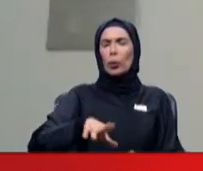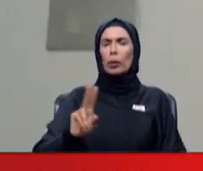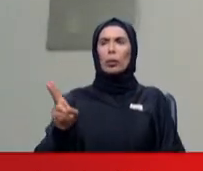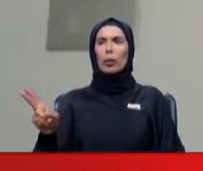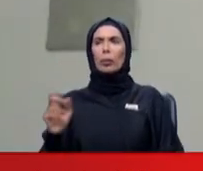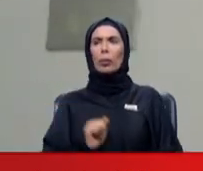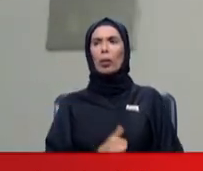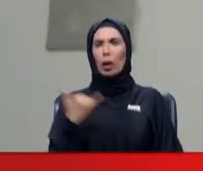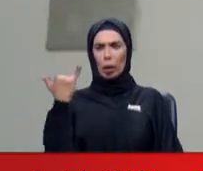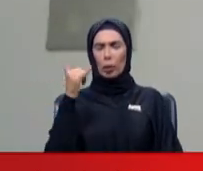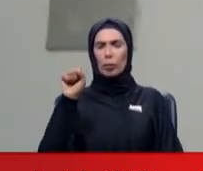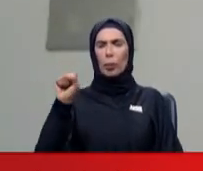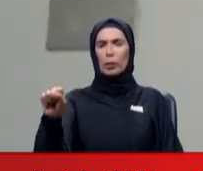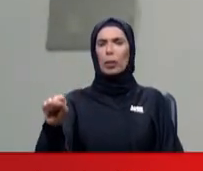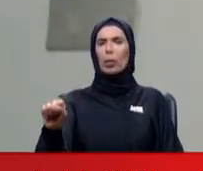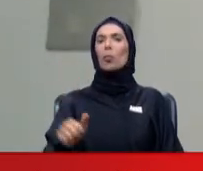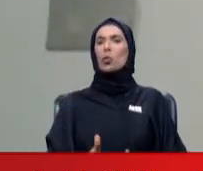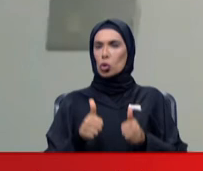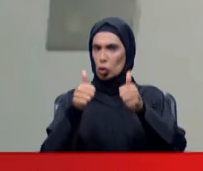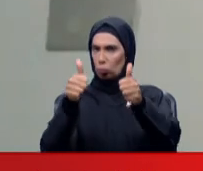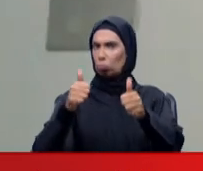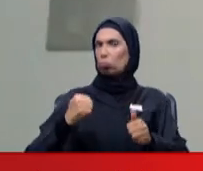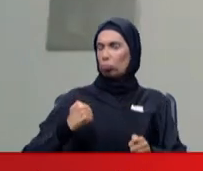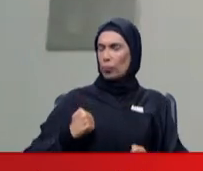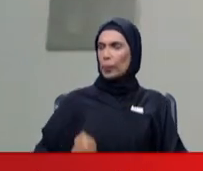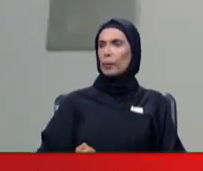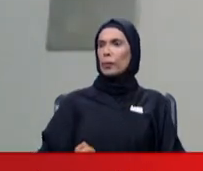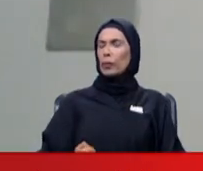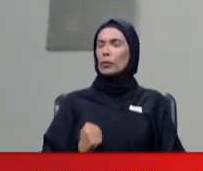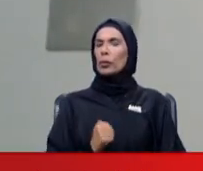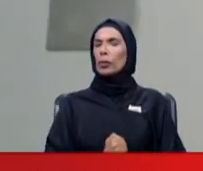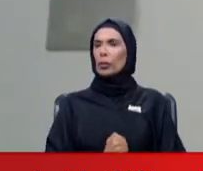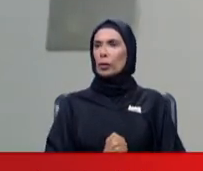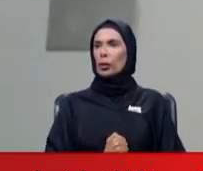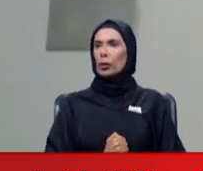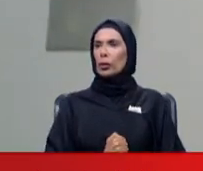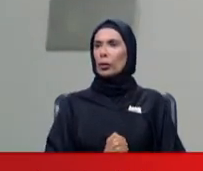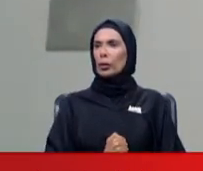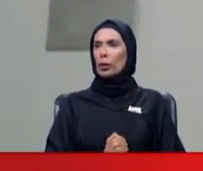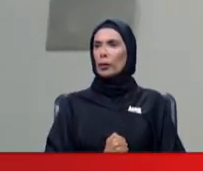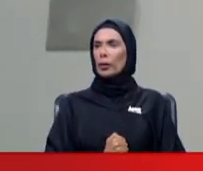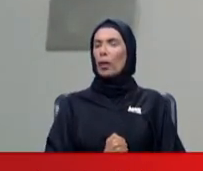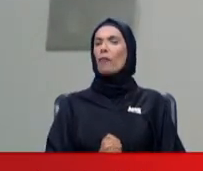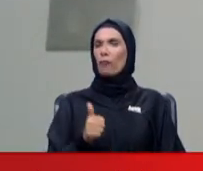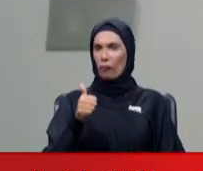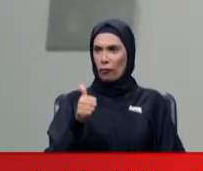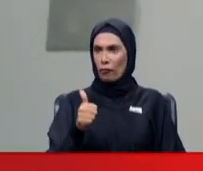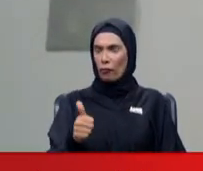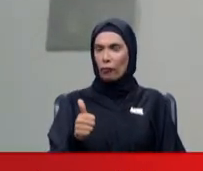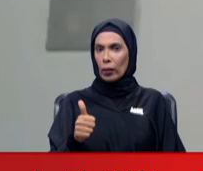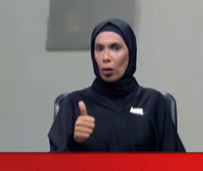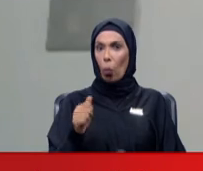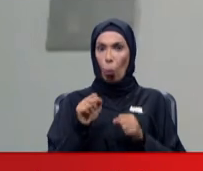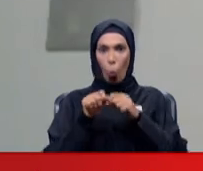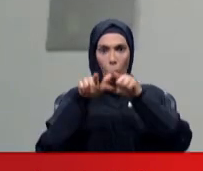فعلا اهتمام خاص باستجابة مملكة البحرين، إذ أنتوا قدمتوا فعلا طرح